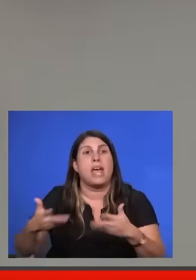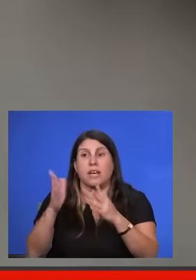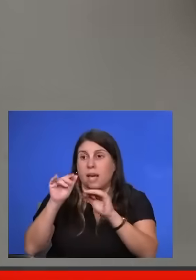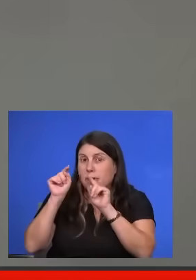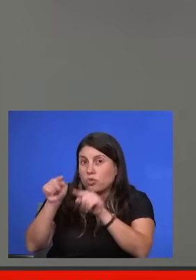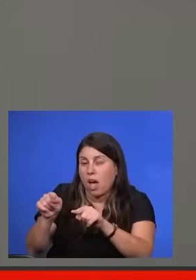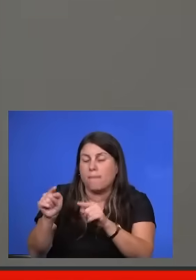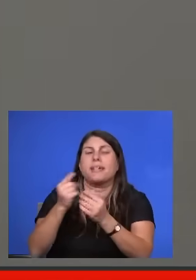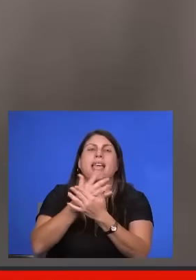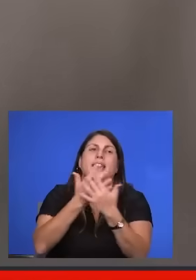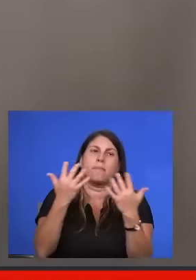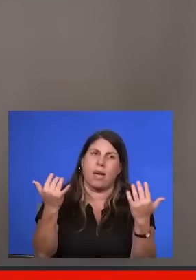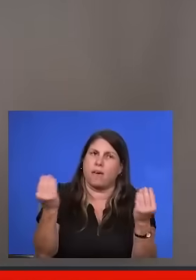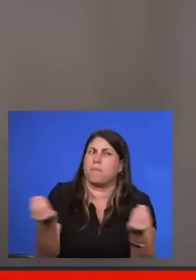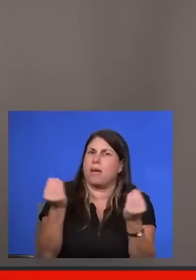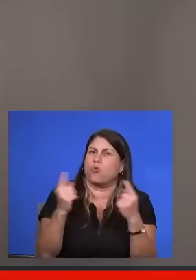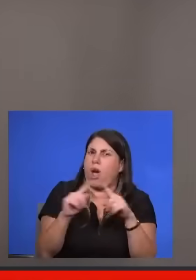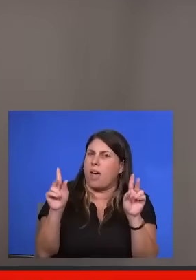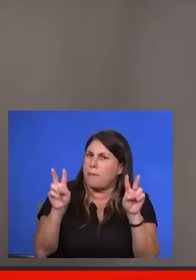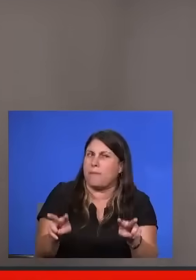שזה משהו אחר לחלוטין.